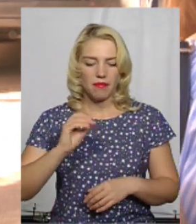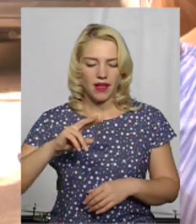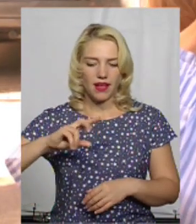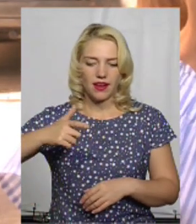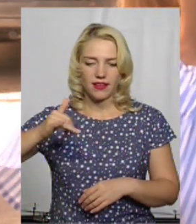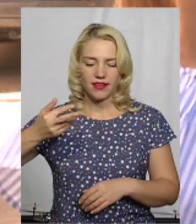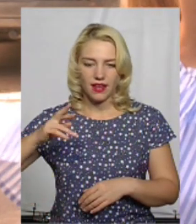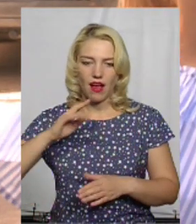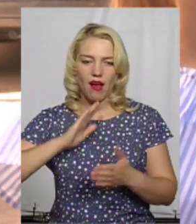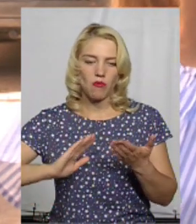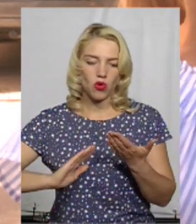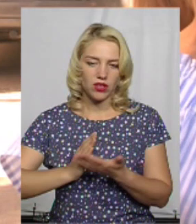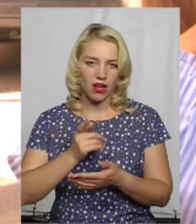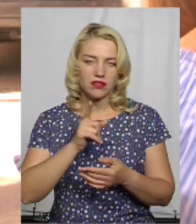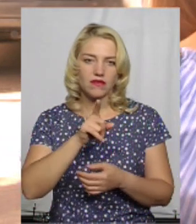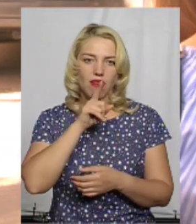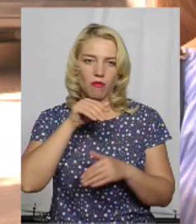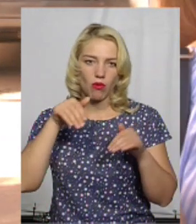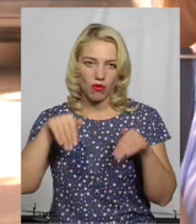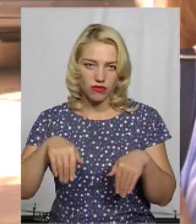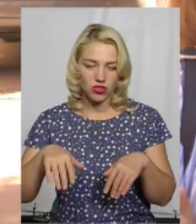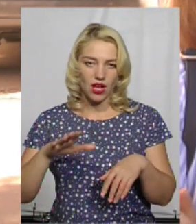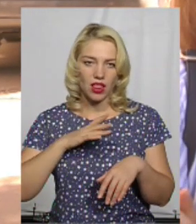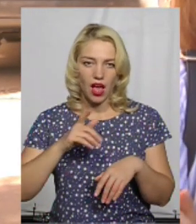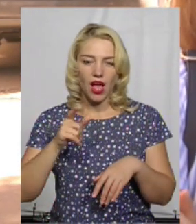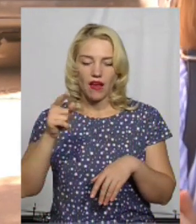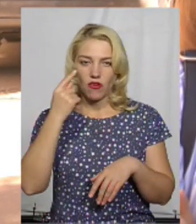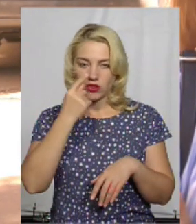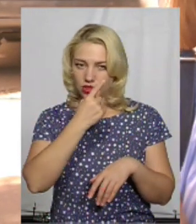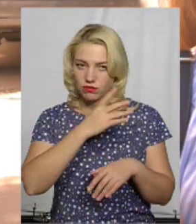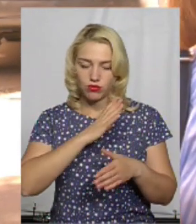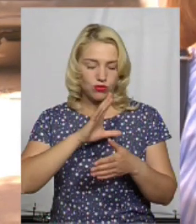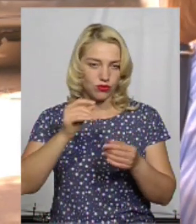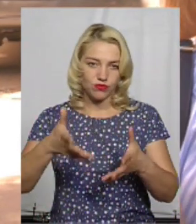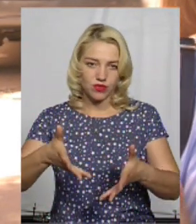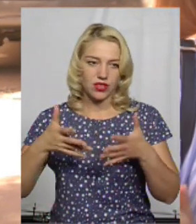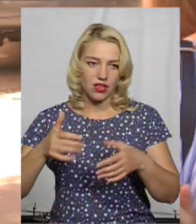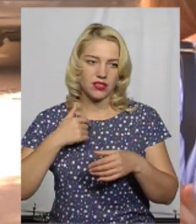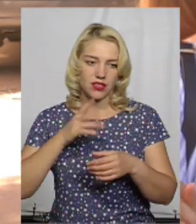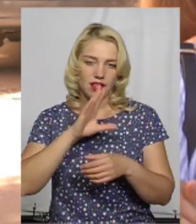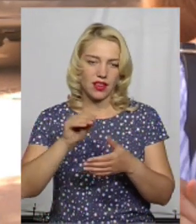просто промовчала. В її очах я тоді прочитала відповідь на своє питання і написала відмову.